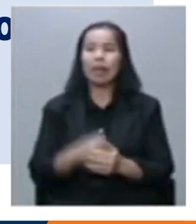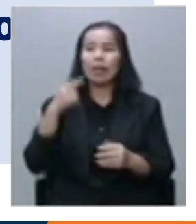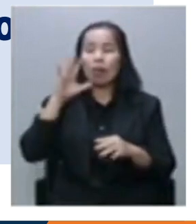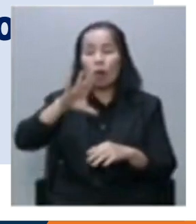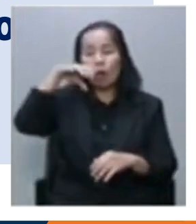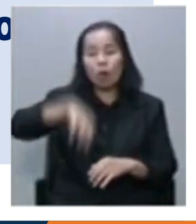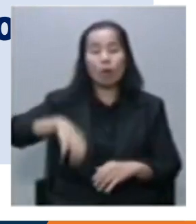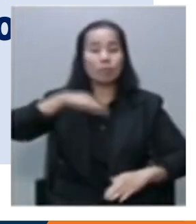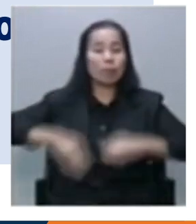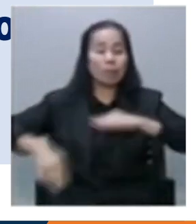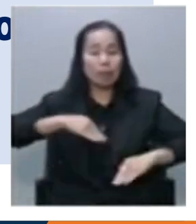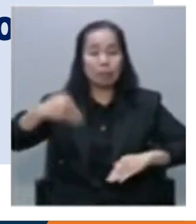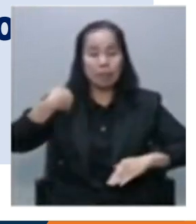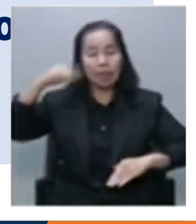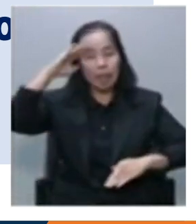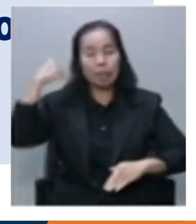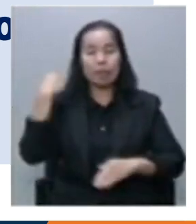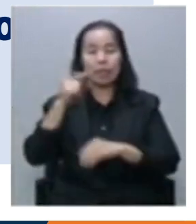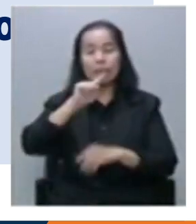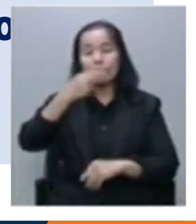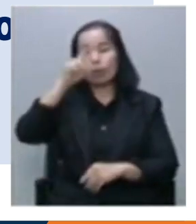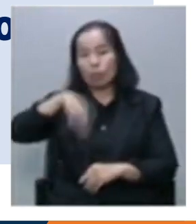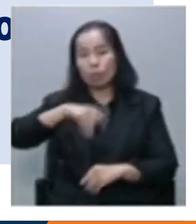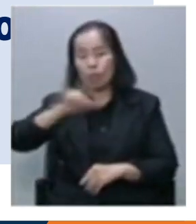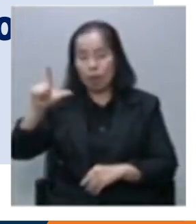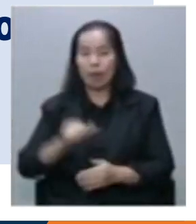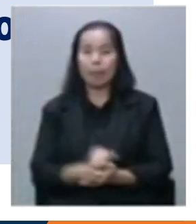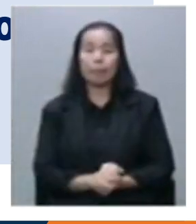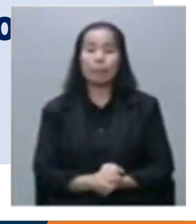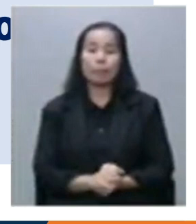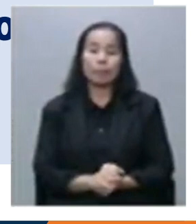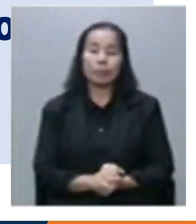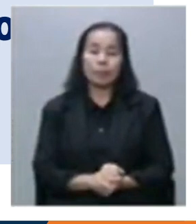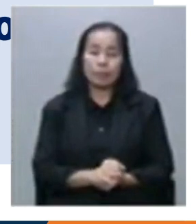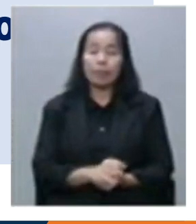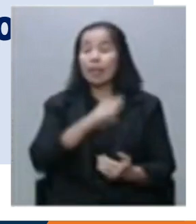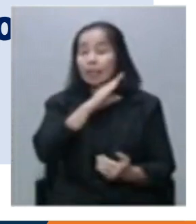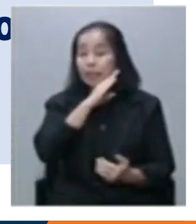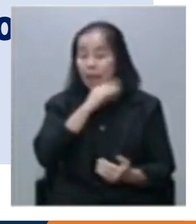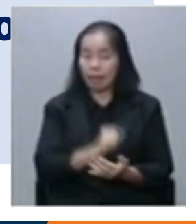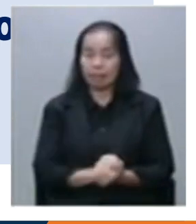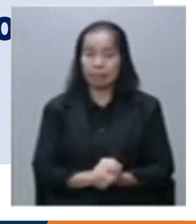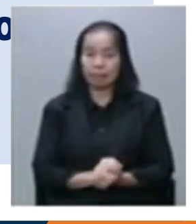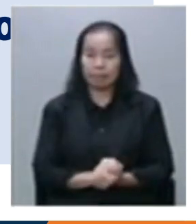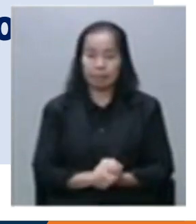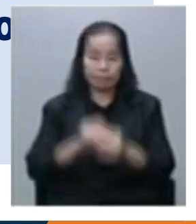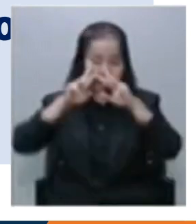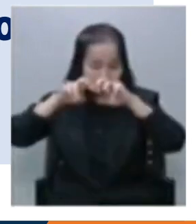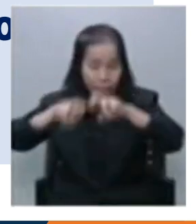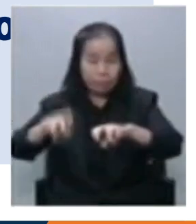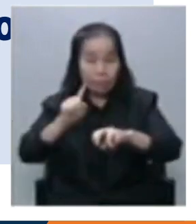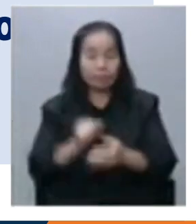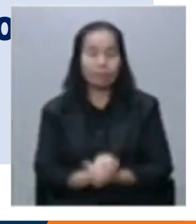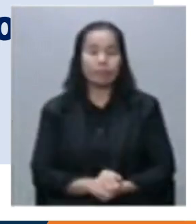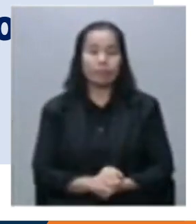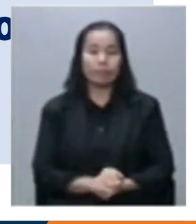พบกอยู่ถึง 13,700 กว่าล้านบาทนอกจากนั้นนะครับถ้าเรานะครับ